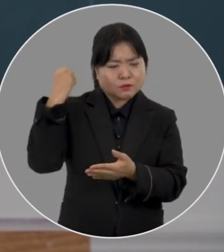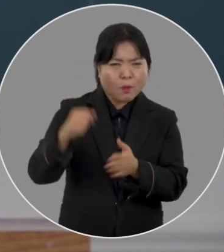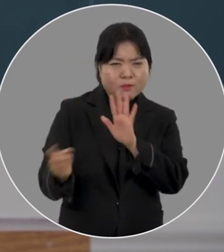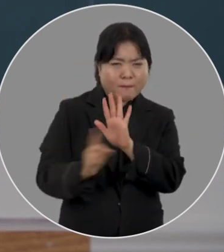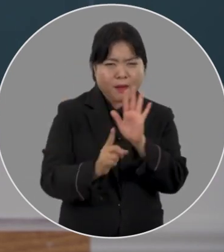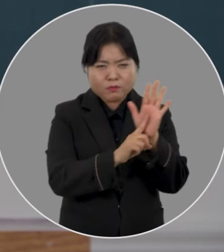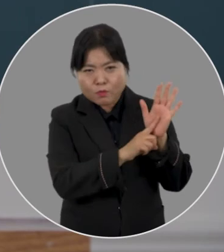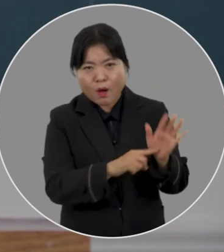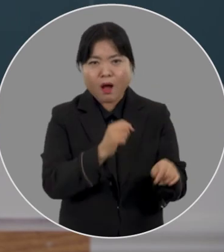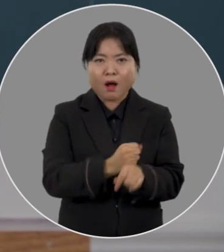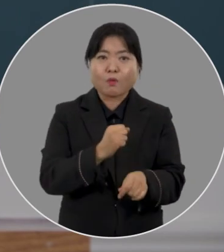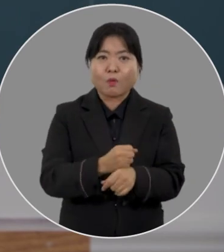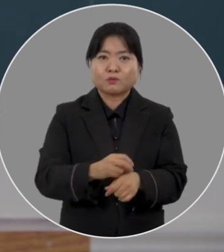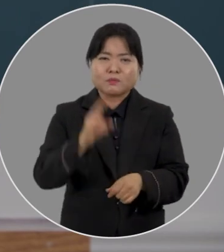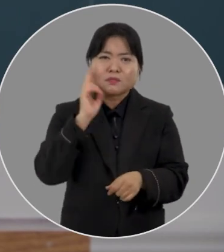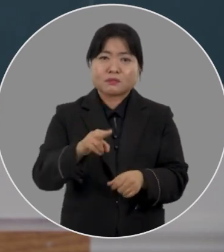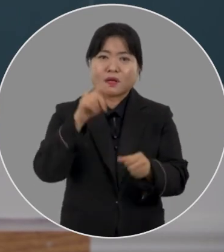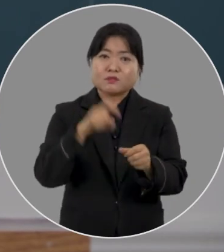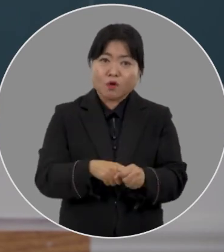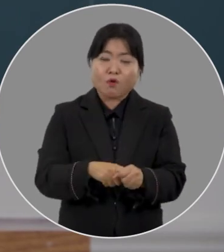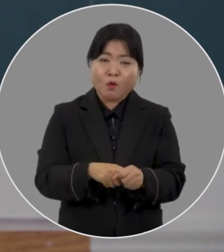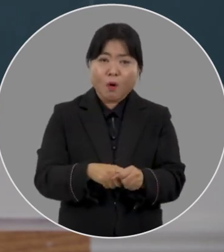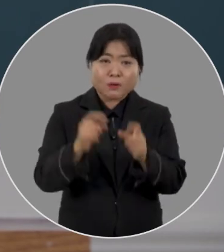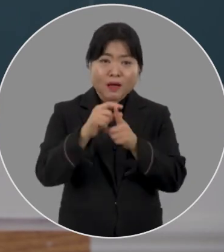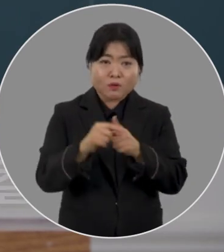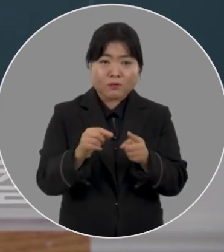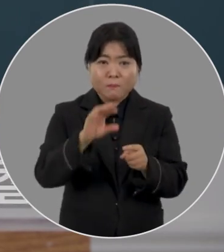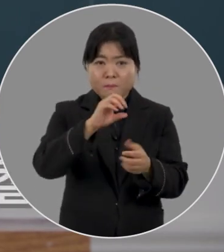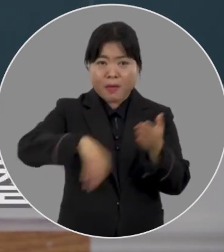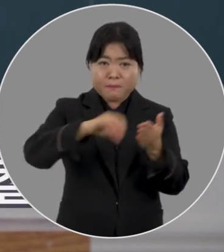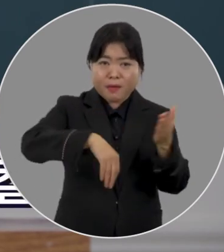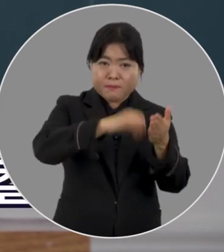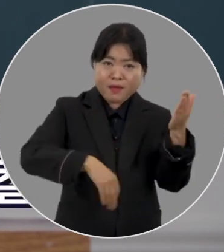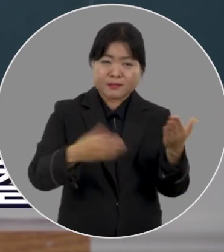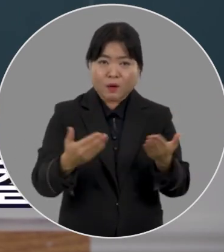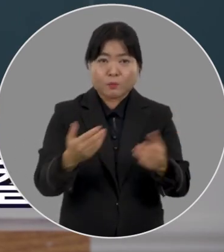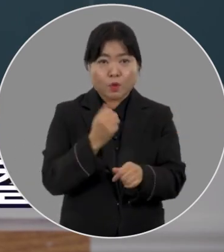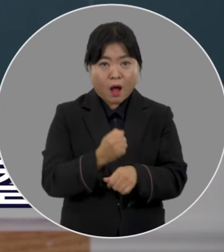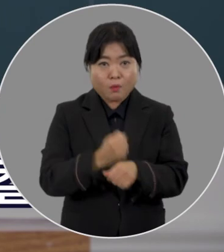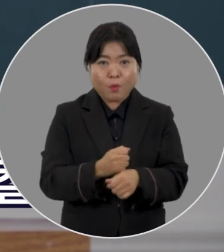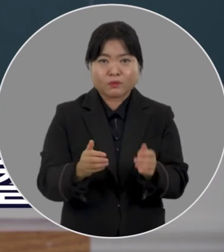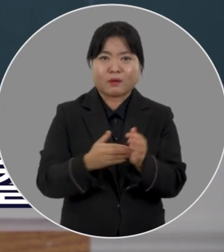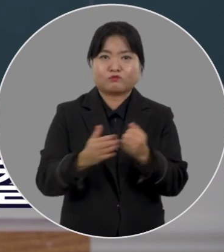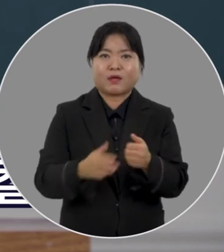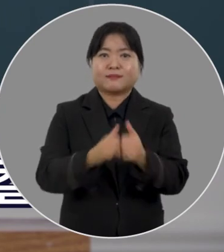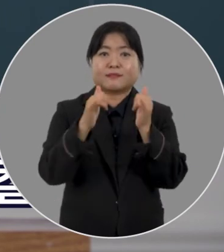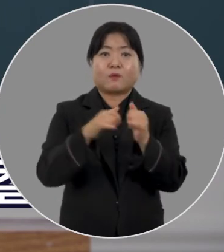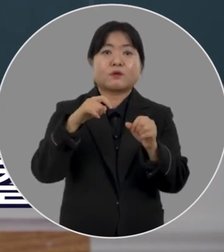하고 좀 극단적인 표현들은 걸러내는 작업도 하고 그렇게 해서 좀 사회적인